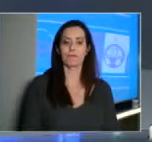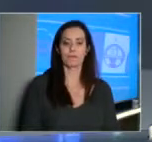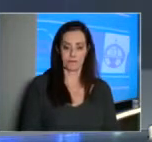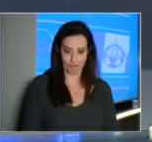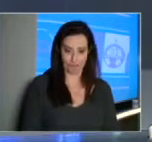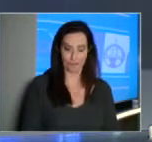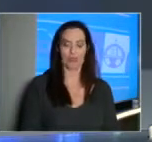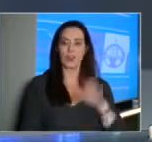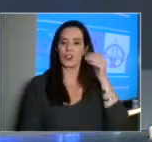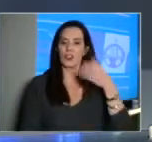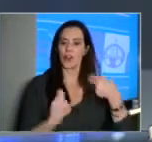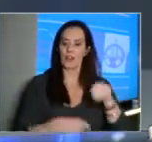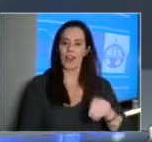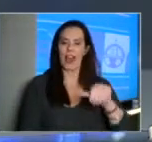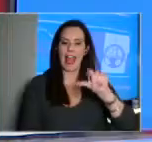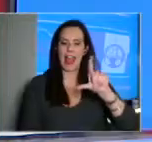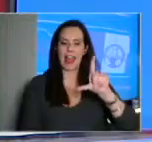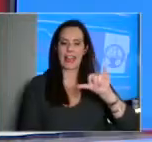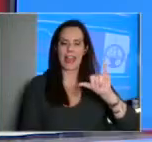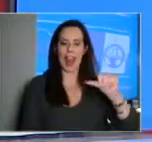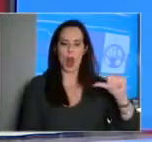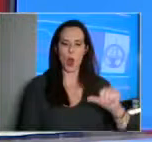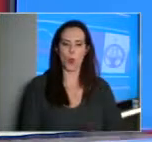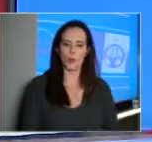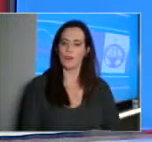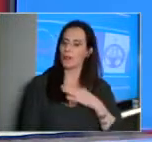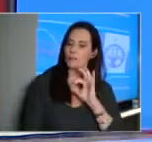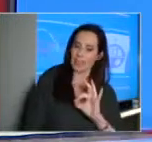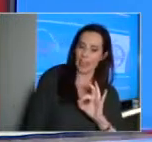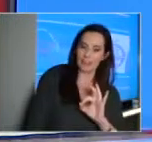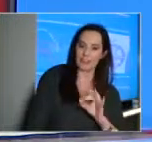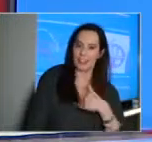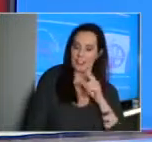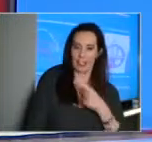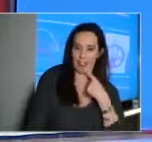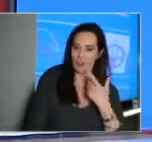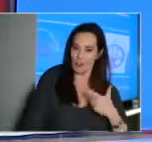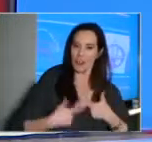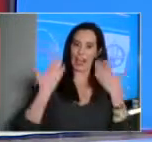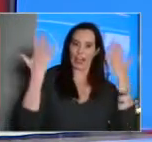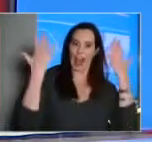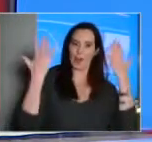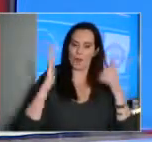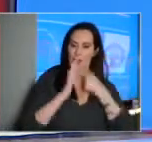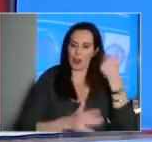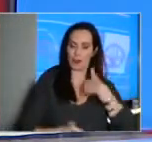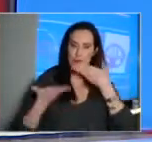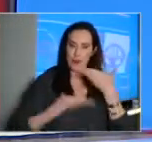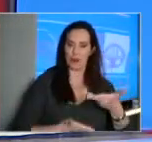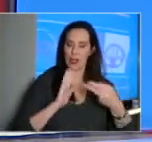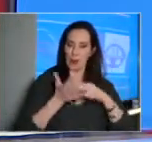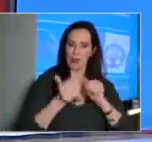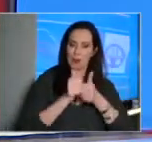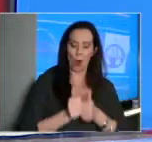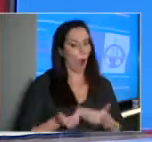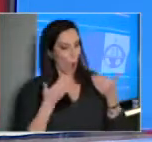עכשיו אנחנו רוצים לומר שלום לחבר הכנסת אלי אלאלוף, מה שלומך? בסדר גמור, אני צריך להגיד שהחיינו. פעם ראשונה אני מוזמן לתוכנית